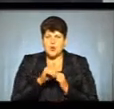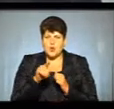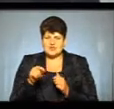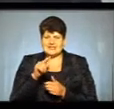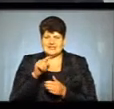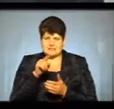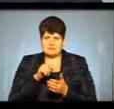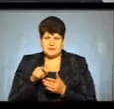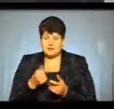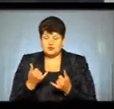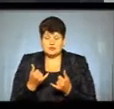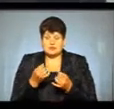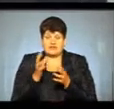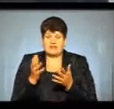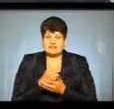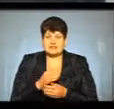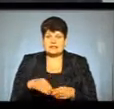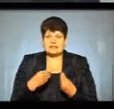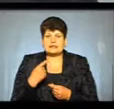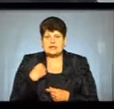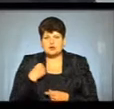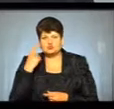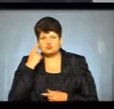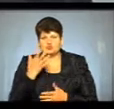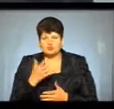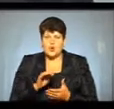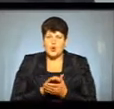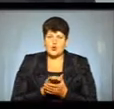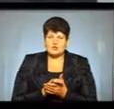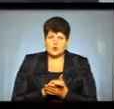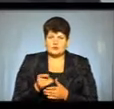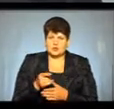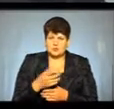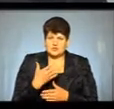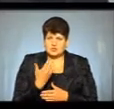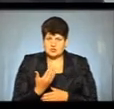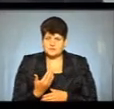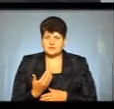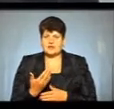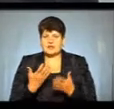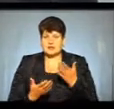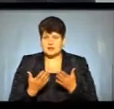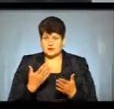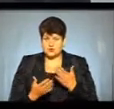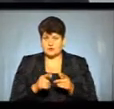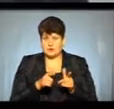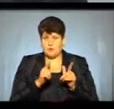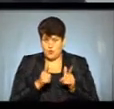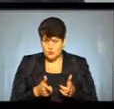встигли, надати нашу думку, ознайомитися Тернопільщина з нею. Якщо погодиться,